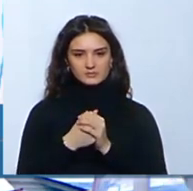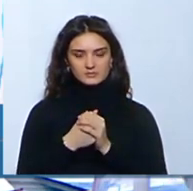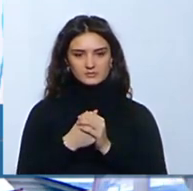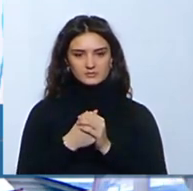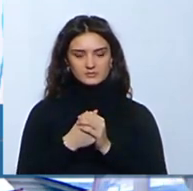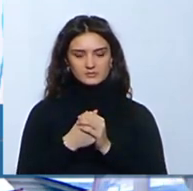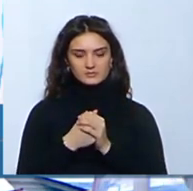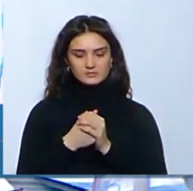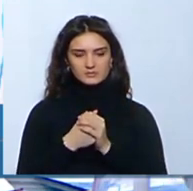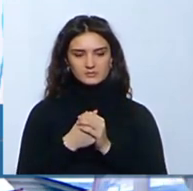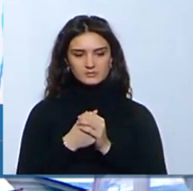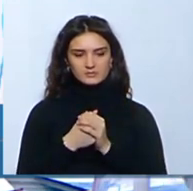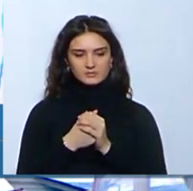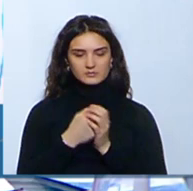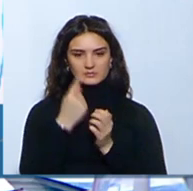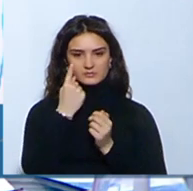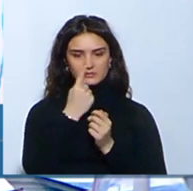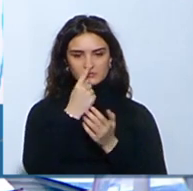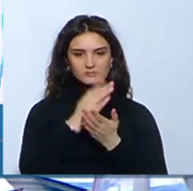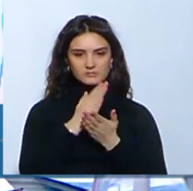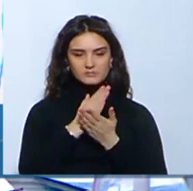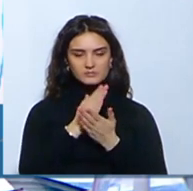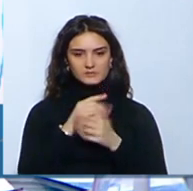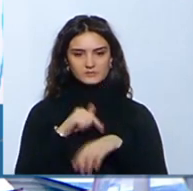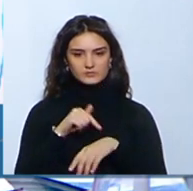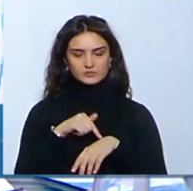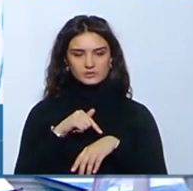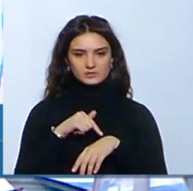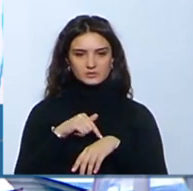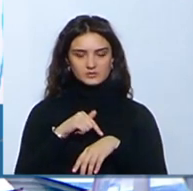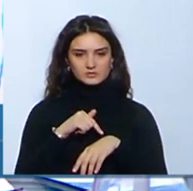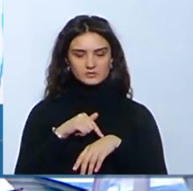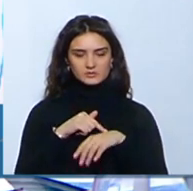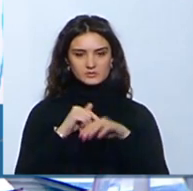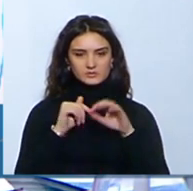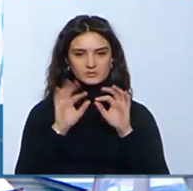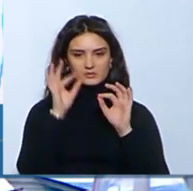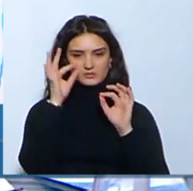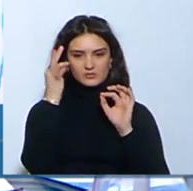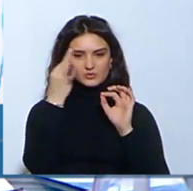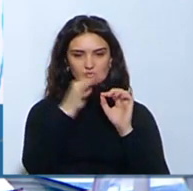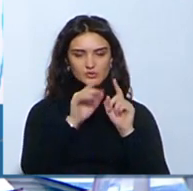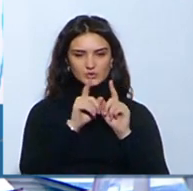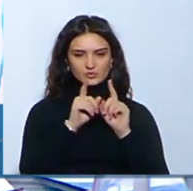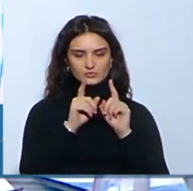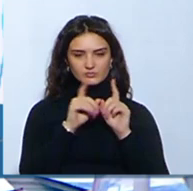ყურადღებით. თვალებში მაქვს ულა ისეთი შეგრძნება, ლორწოსავით და გეგონება,